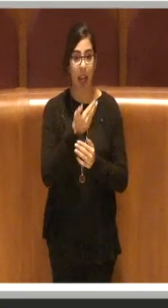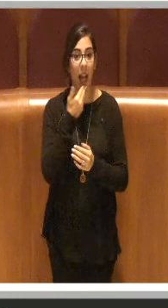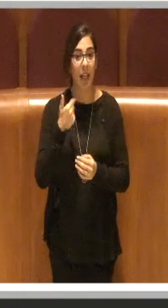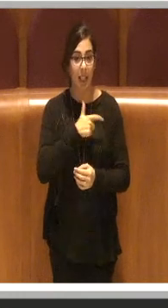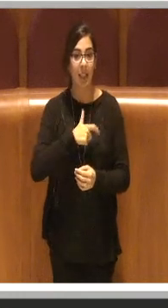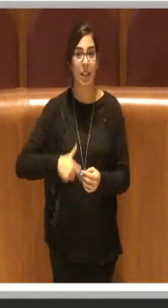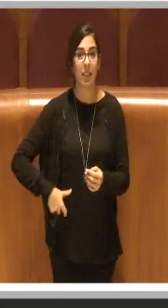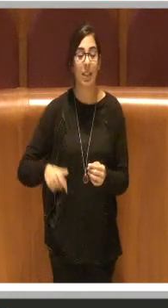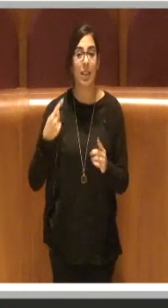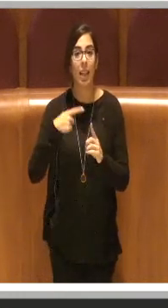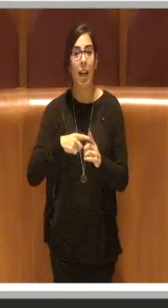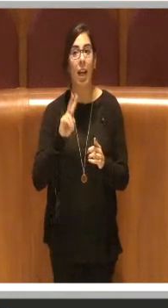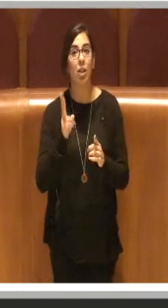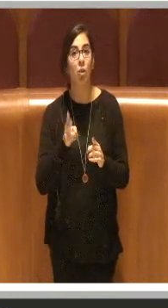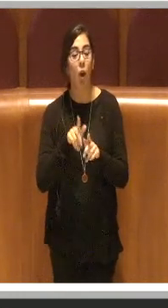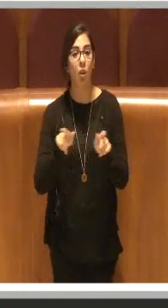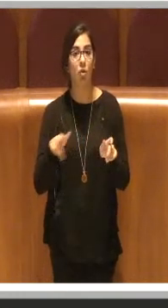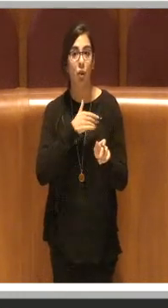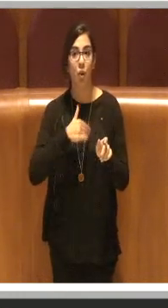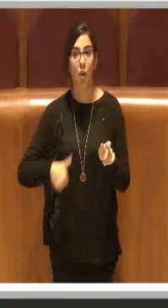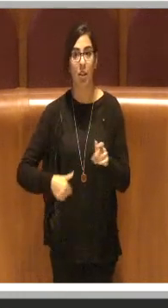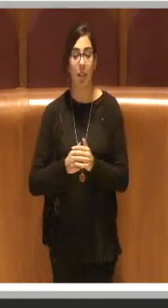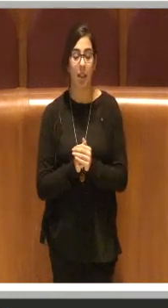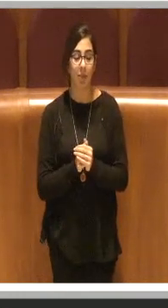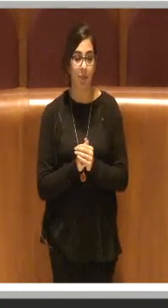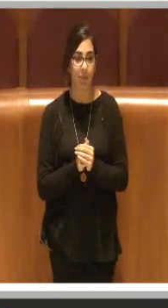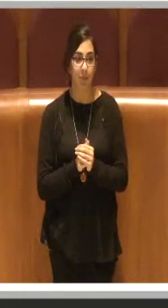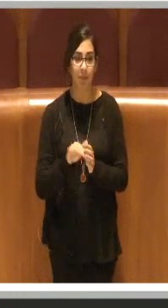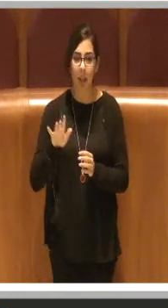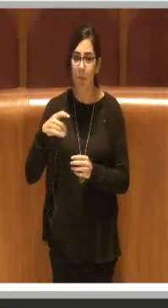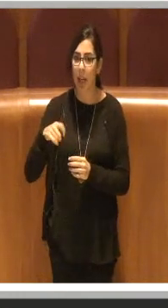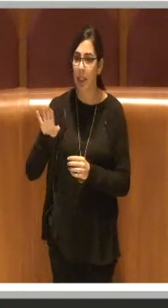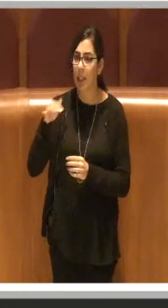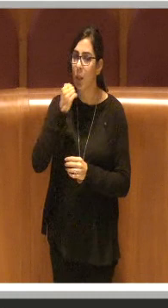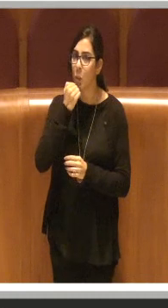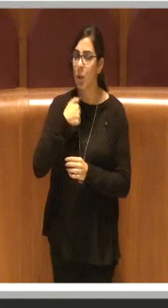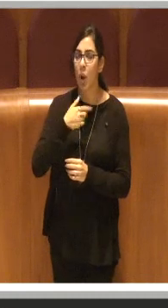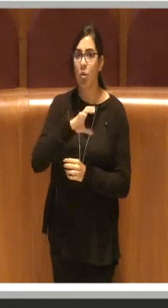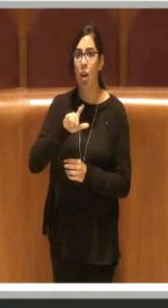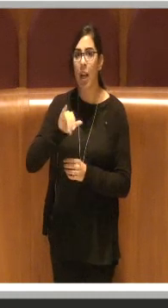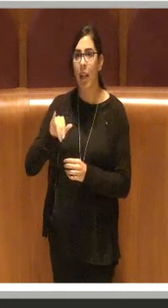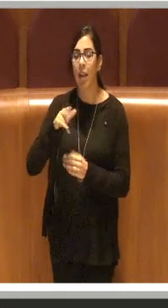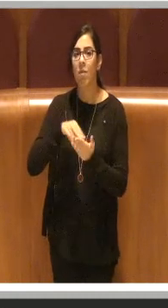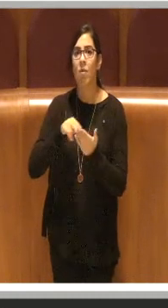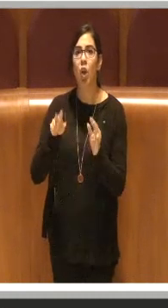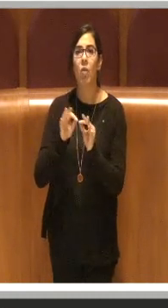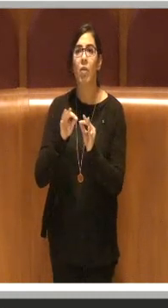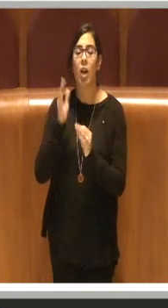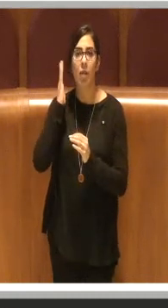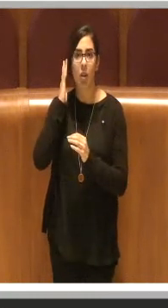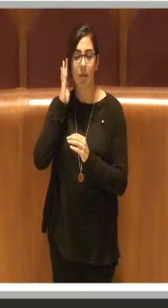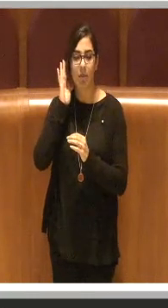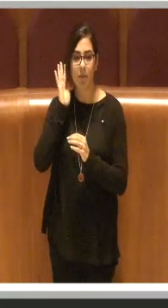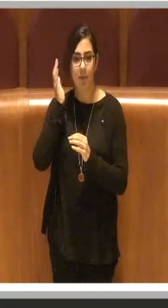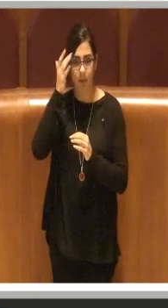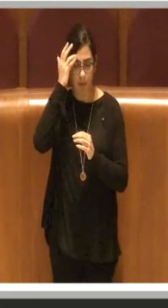sindaca e 12 consiglieri. L'assemblea. Presidente, per il voto sono Celli, il mio voto favorevole. Sì,